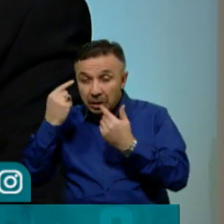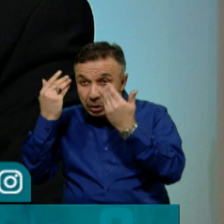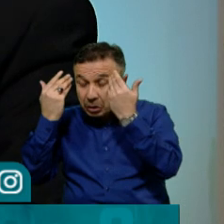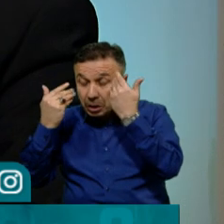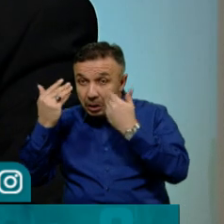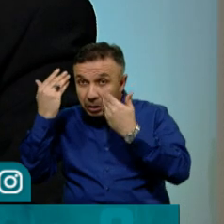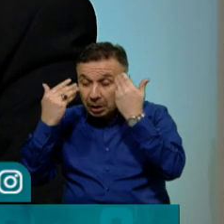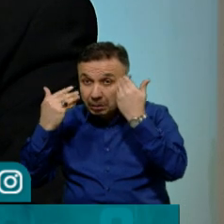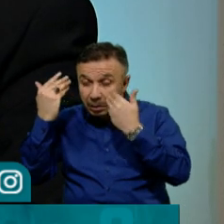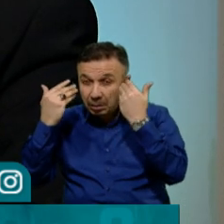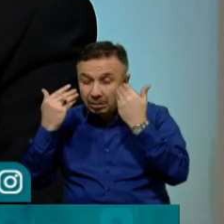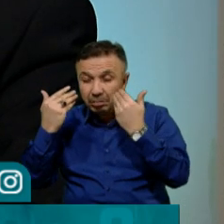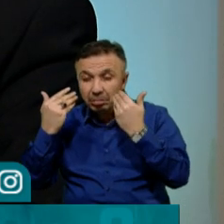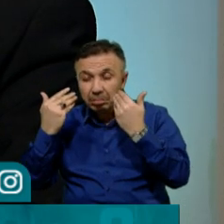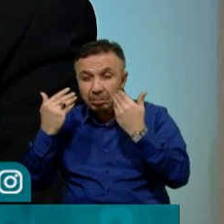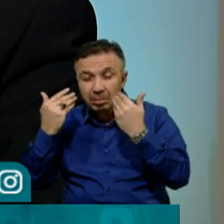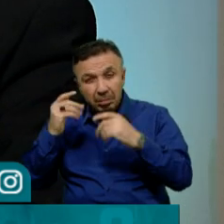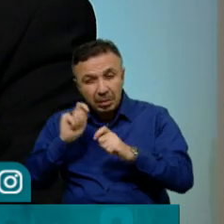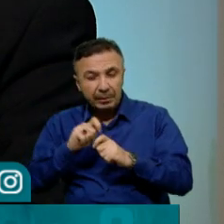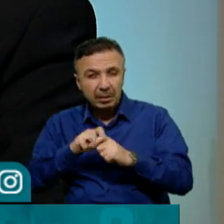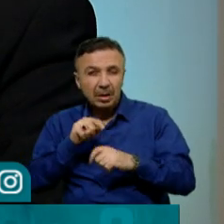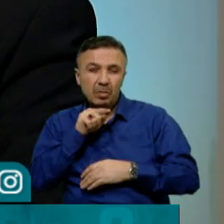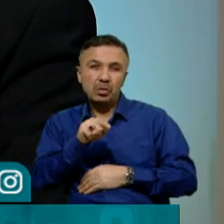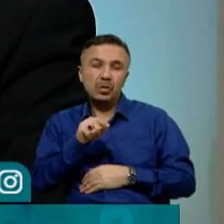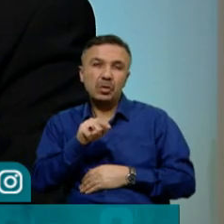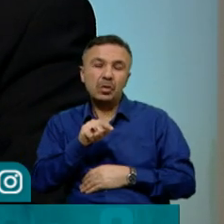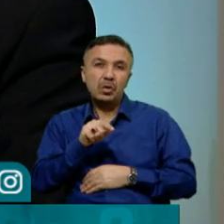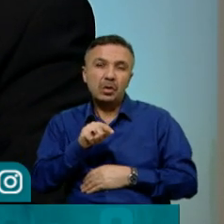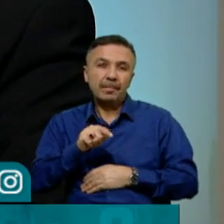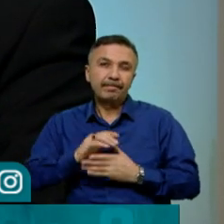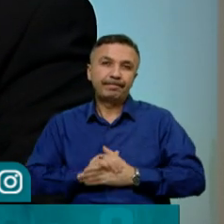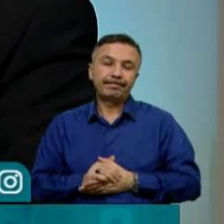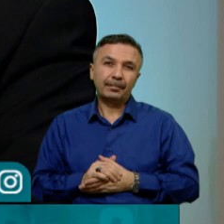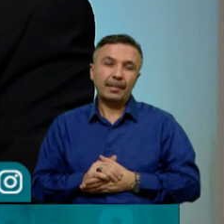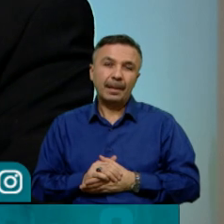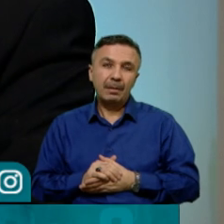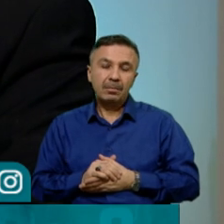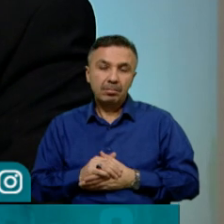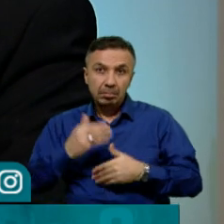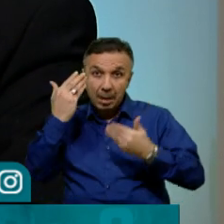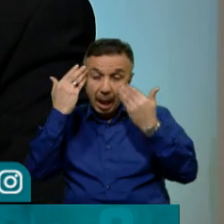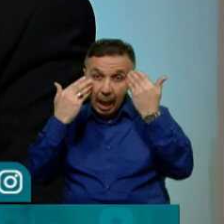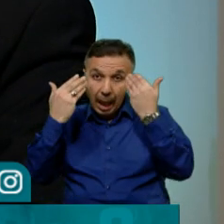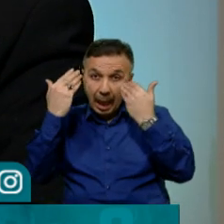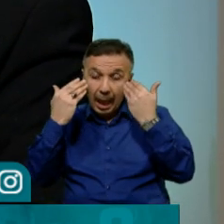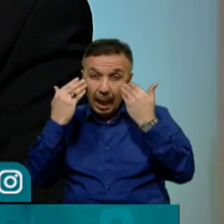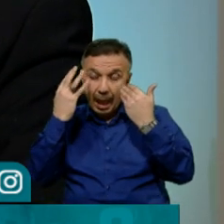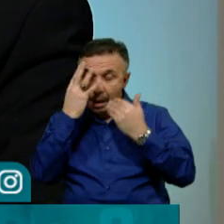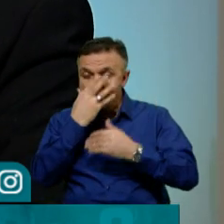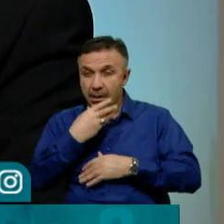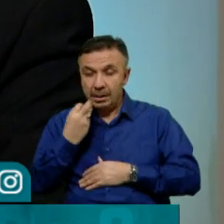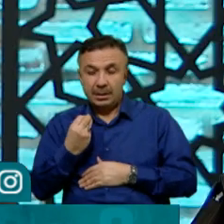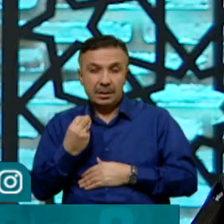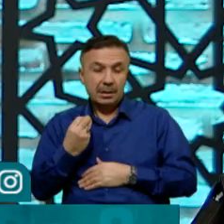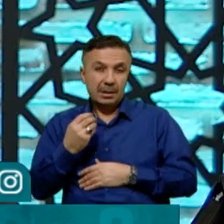teknik işlem ayran Bu tamamen veya büyük oranda estetik amaçlıdır Yani normalde